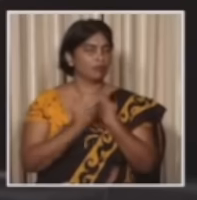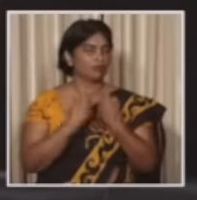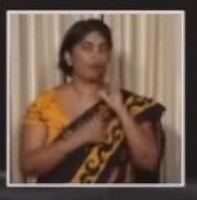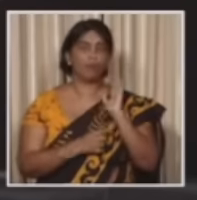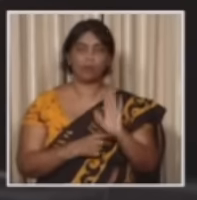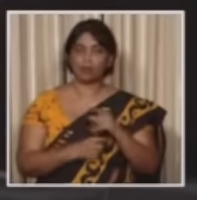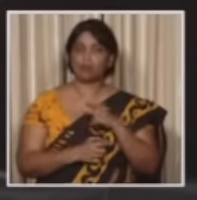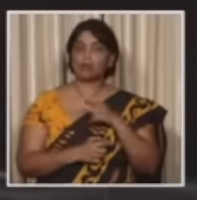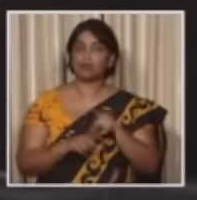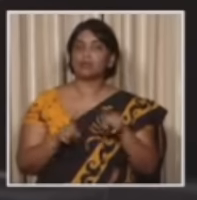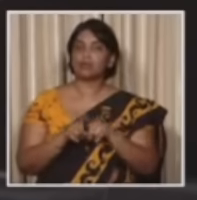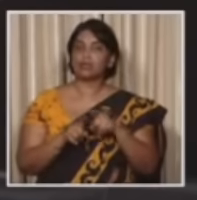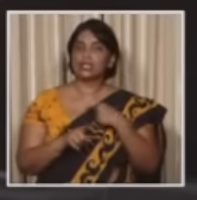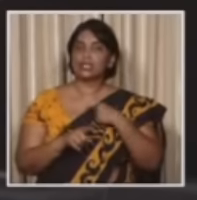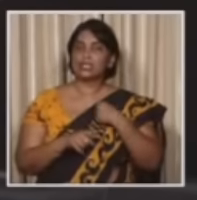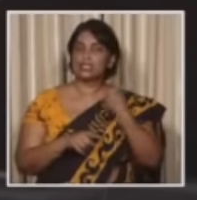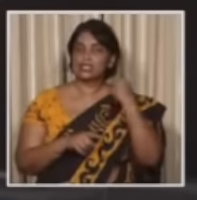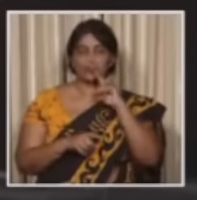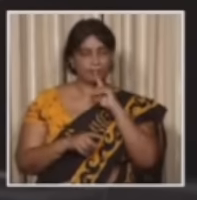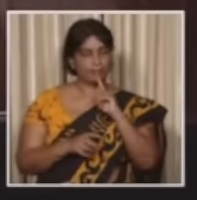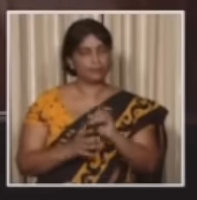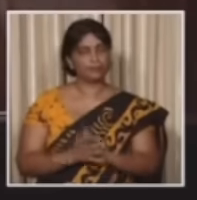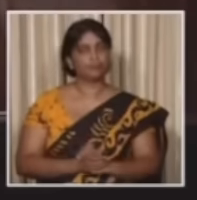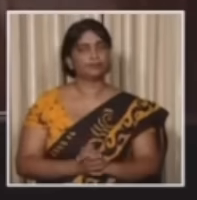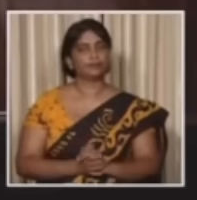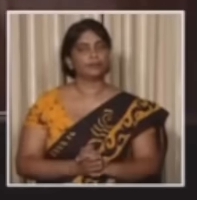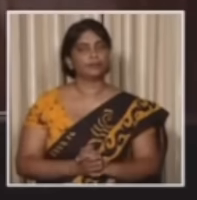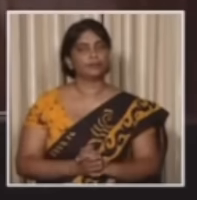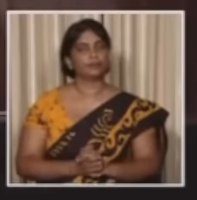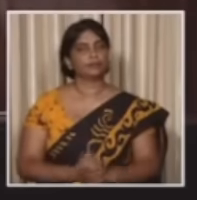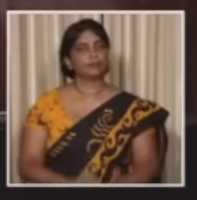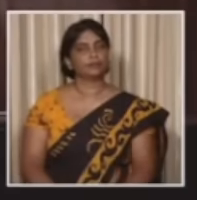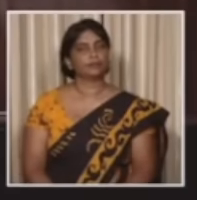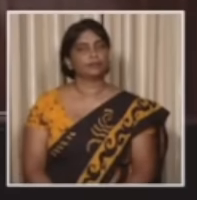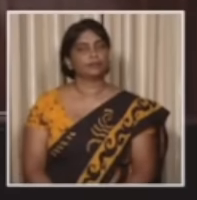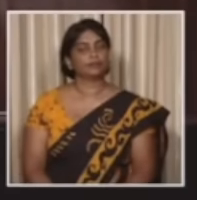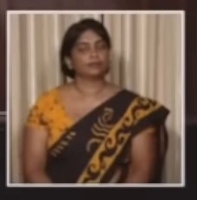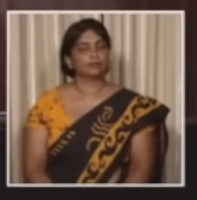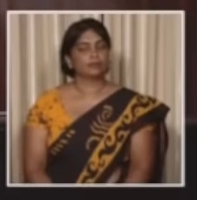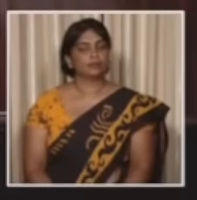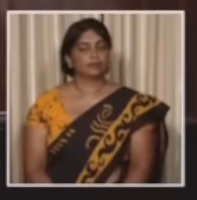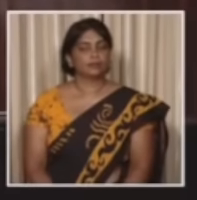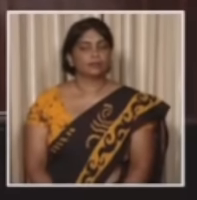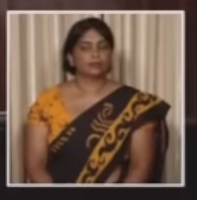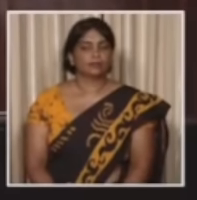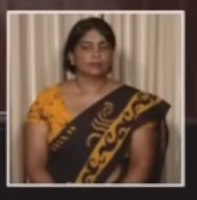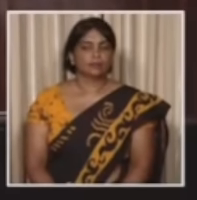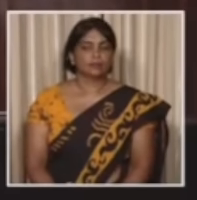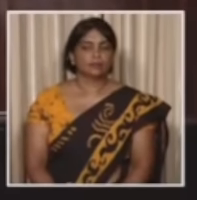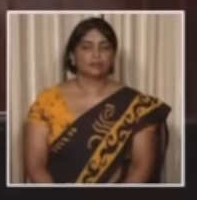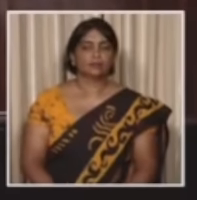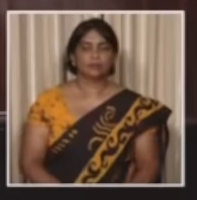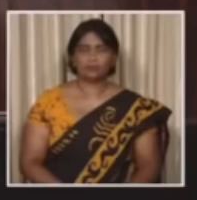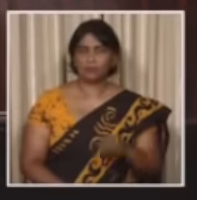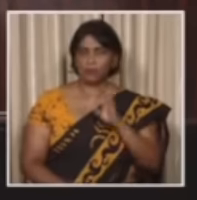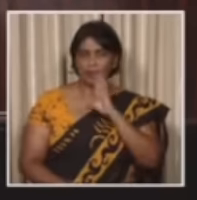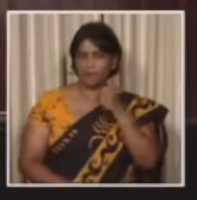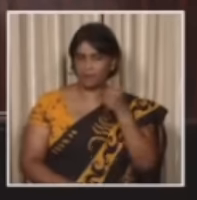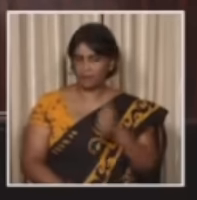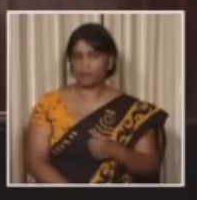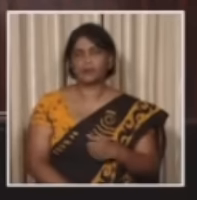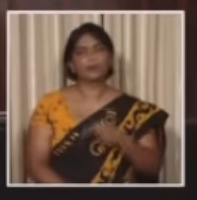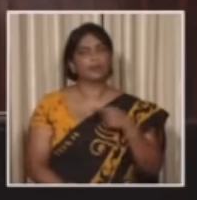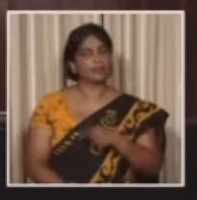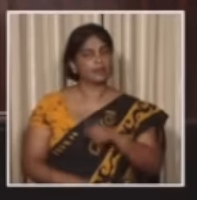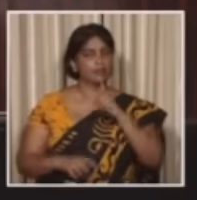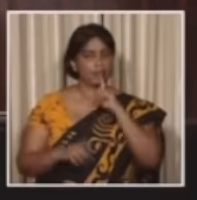වෙනවා. තියේදී තමයි ඊයේ කරන්නේ. හොඳයි. ඔව් කිරෙල් මන්ත ඔබතුමා අවසන් කරන්න කියලා. පොඩ්ඩක් මේක වැදගත්. මේ